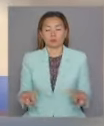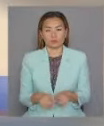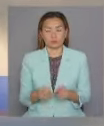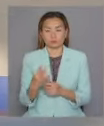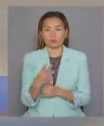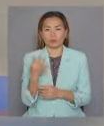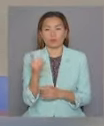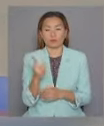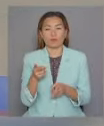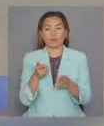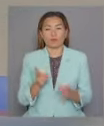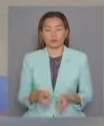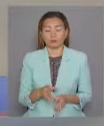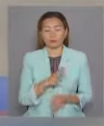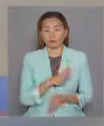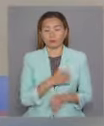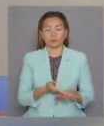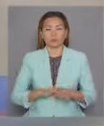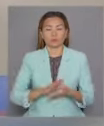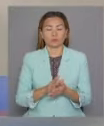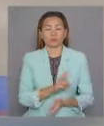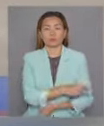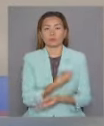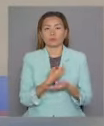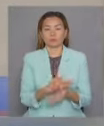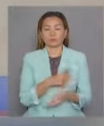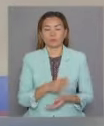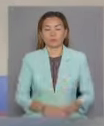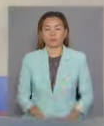балабақшада 14 бала пышақтан жарақат алып, ауыр халде ауруханаға жеткізілген еді.